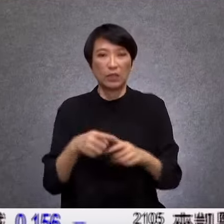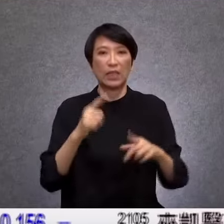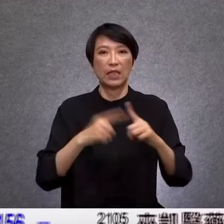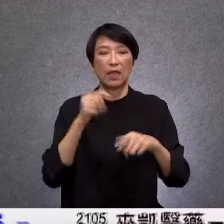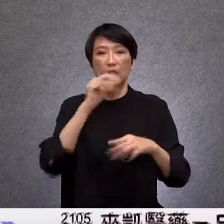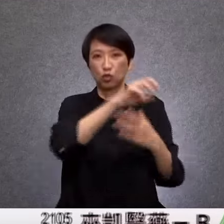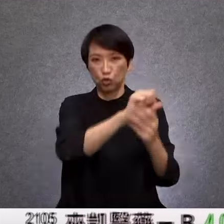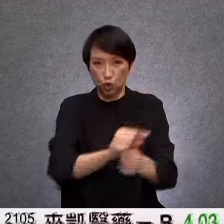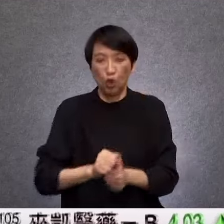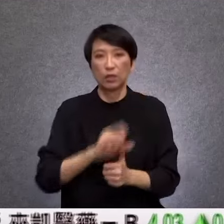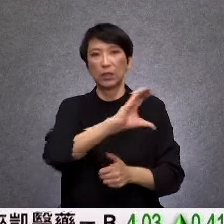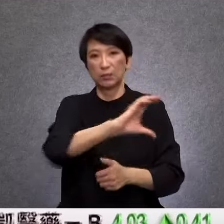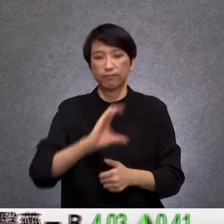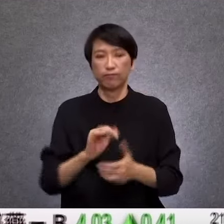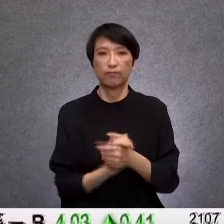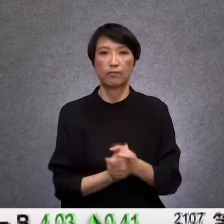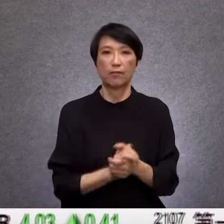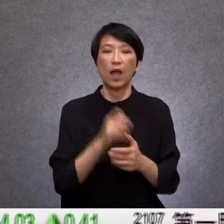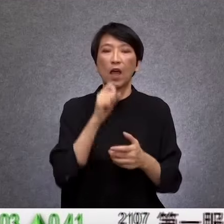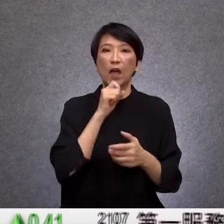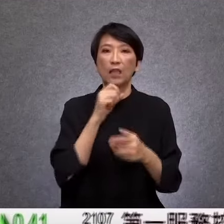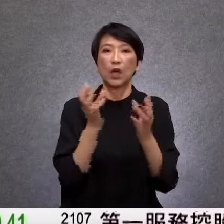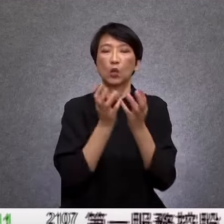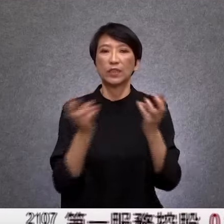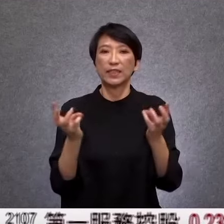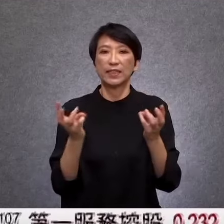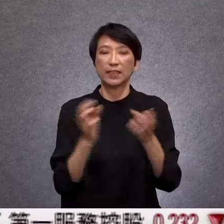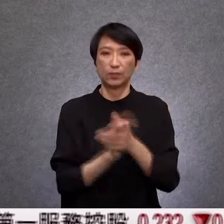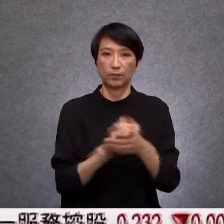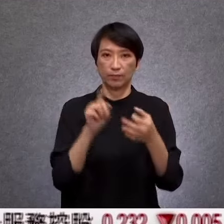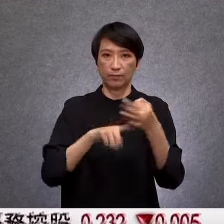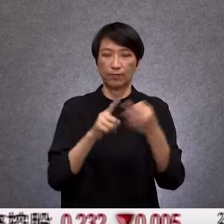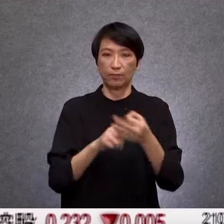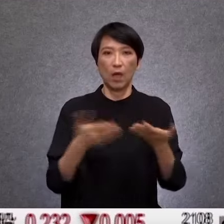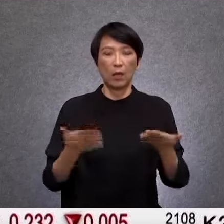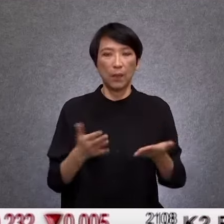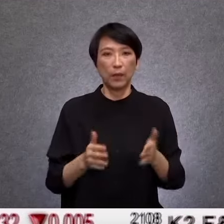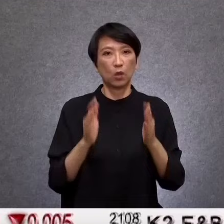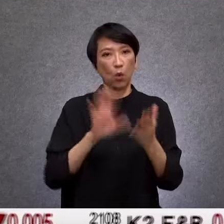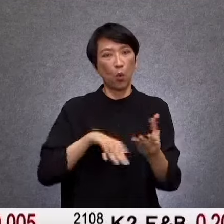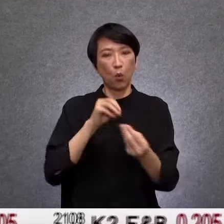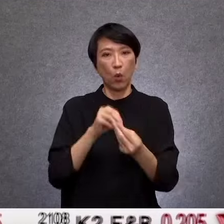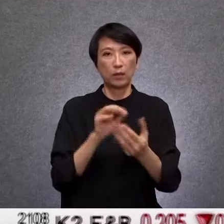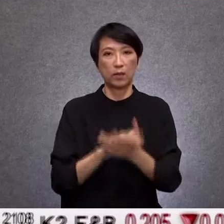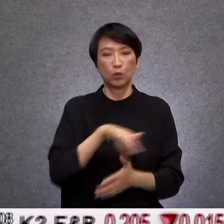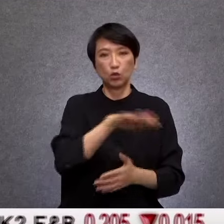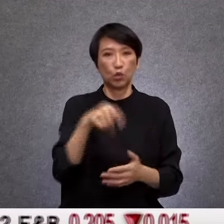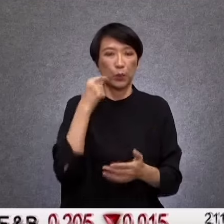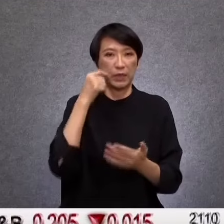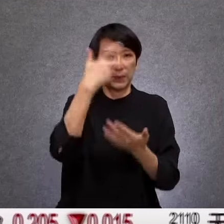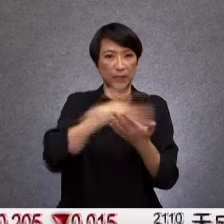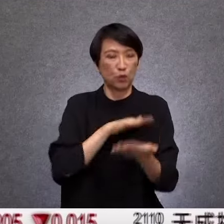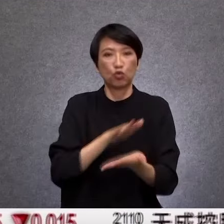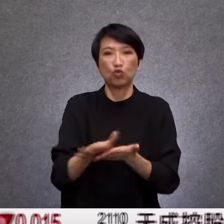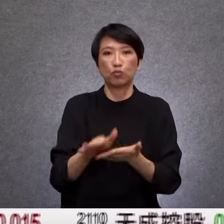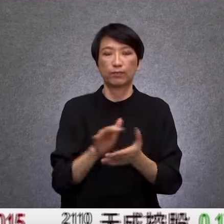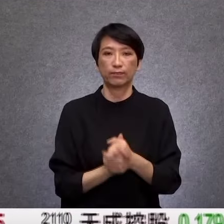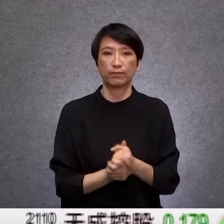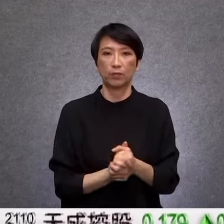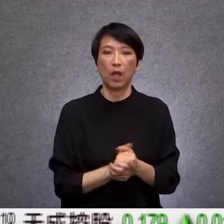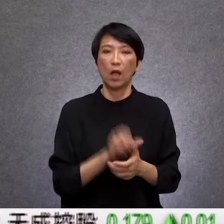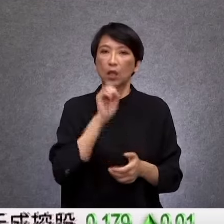業、搶人才、吸資金。 好，跟住有有線新聞嘅洪家聖。 司長你好， 你好 大家今日都好關注其